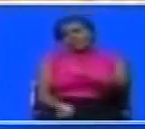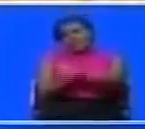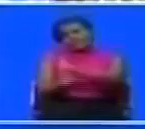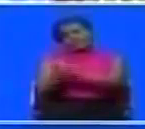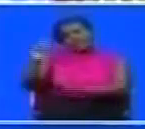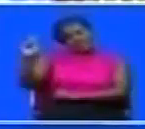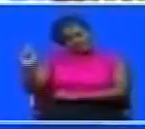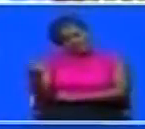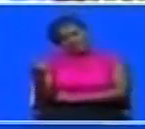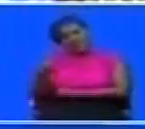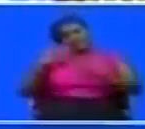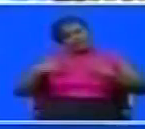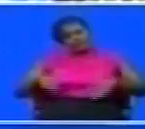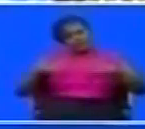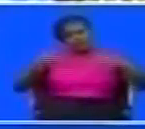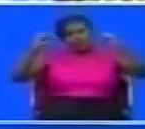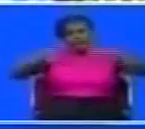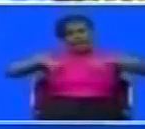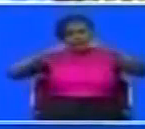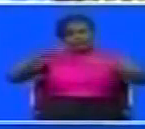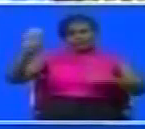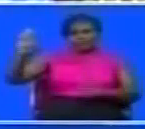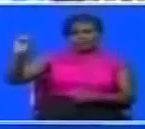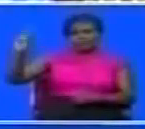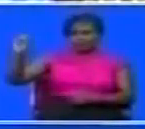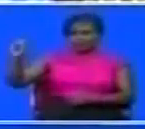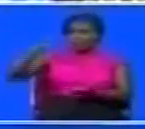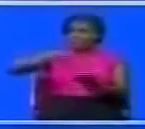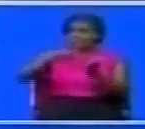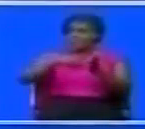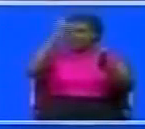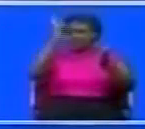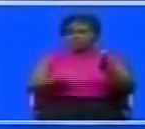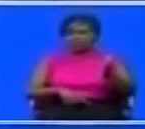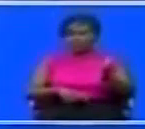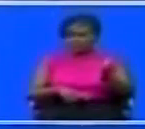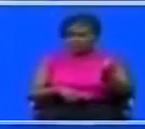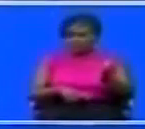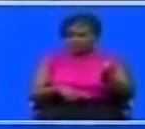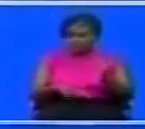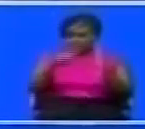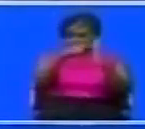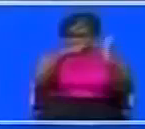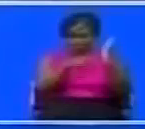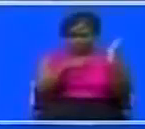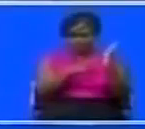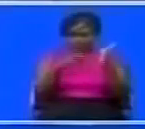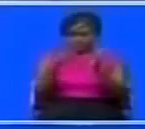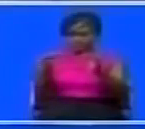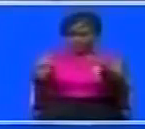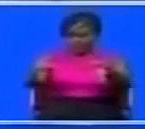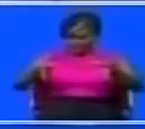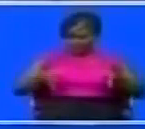Wakenya kuhusiana na mkataba wa Eurobond na maana yake kwa taifa. There has not been strict